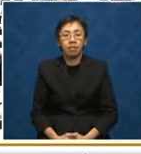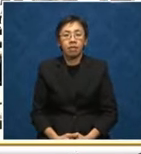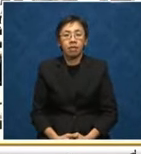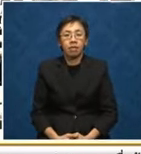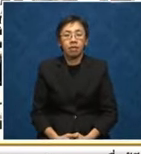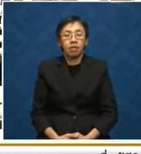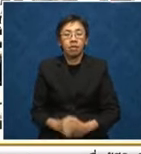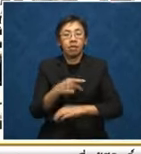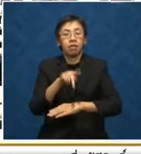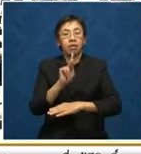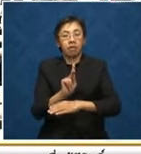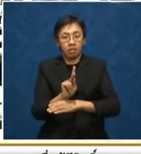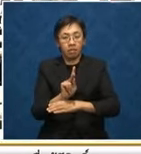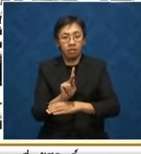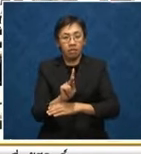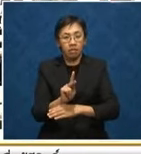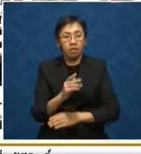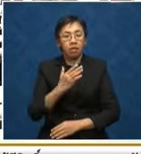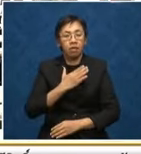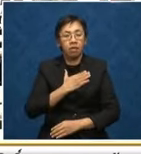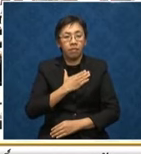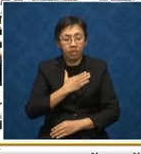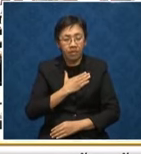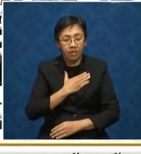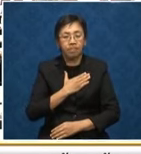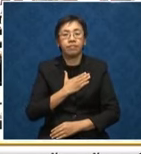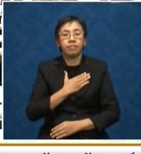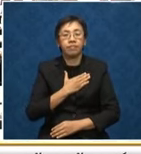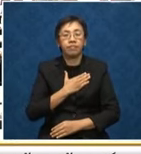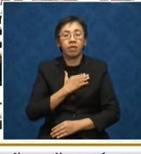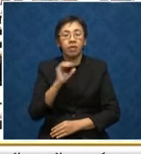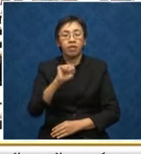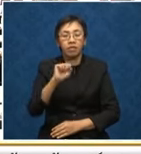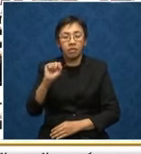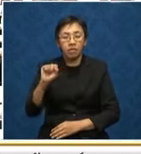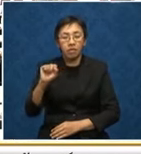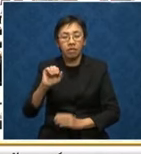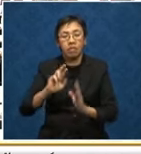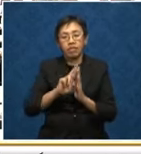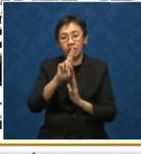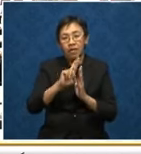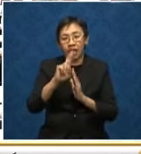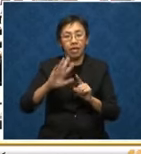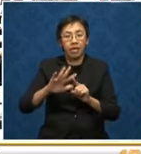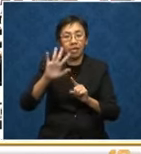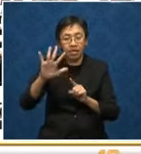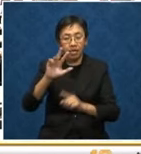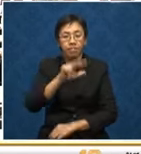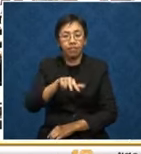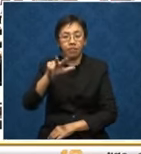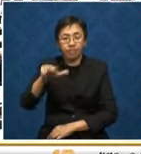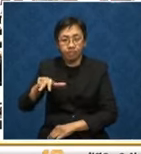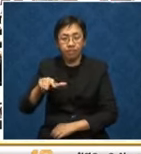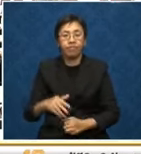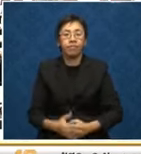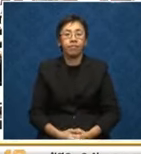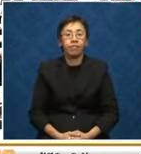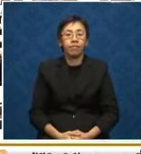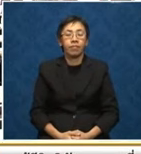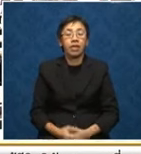กราบเรียนท่านประธานครับผมเทิดชาติชัยพงศ์ส.ส.เชียงรายเขต5เพื่อไทยครับท่านประธ